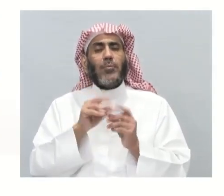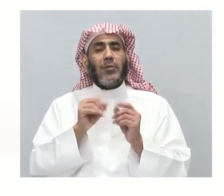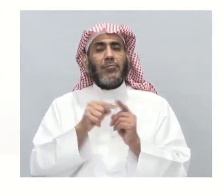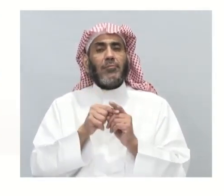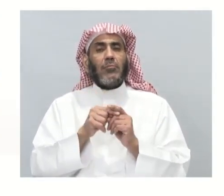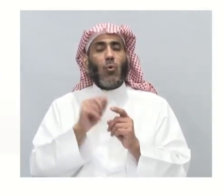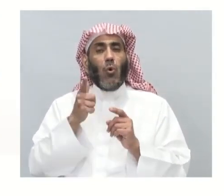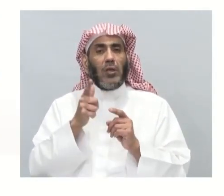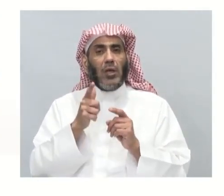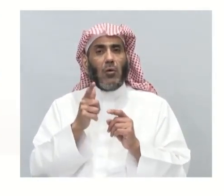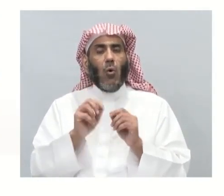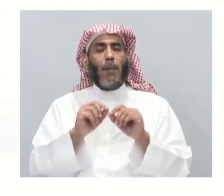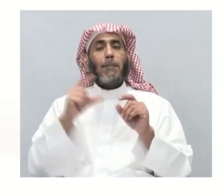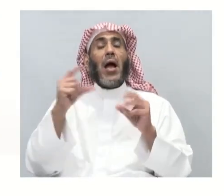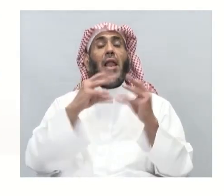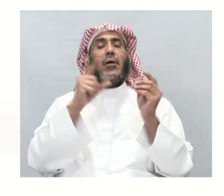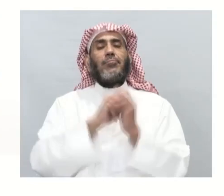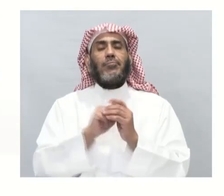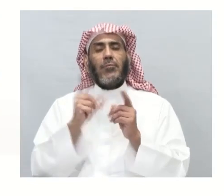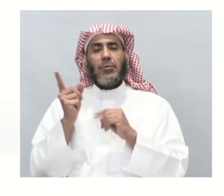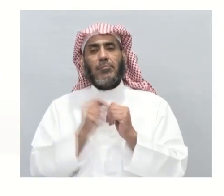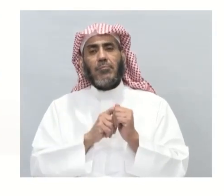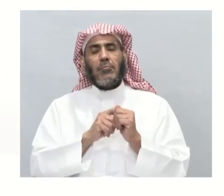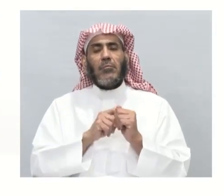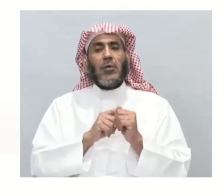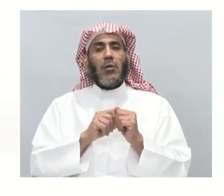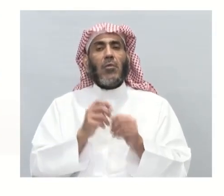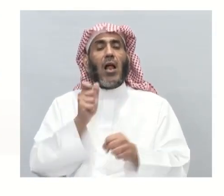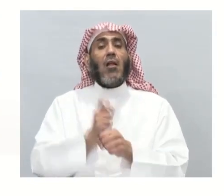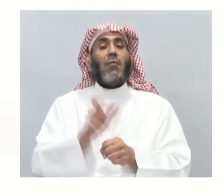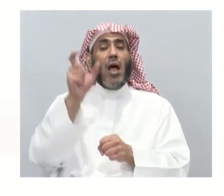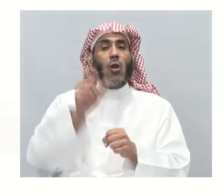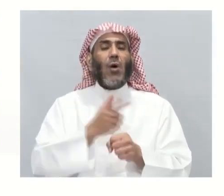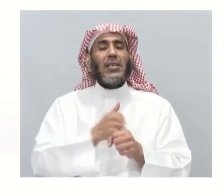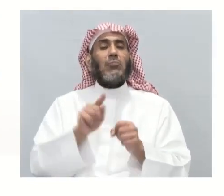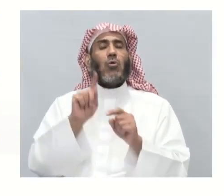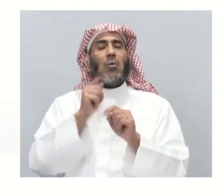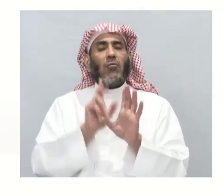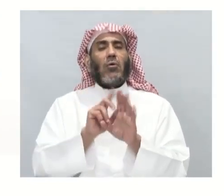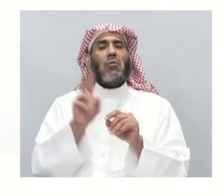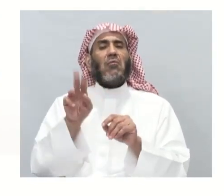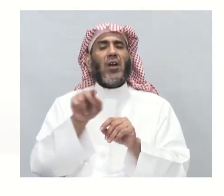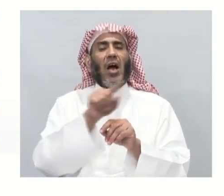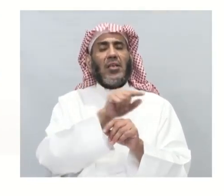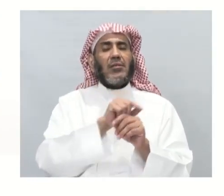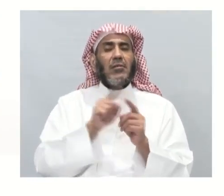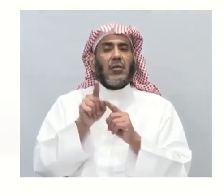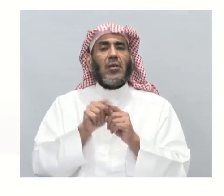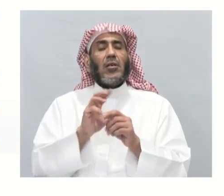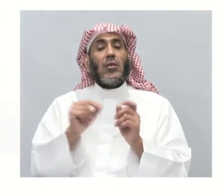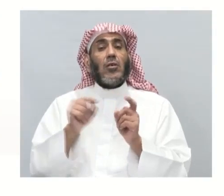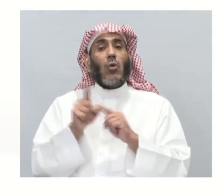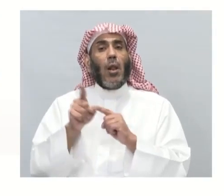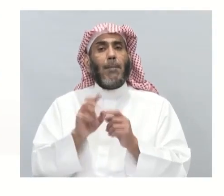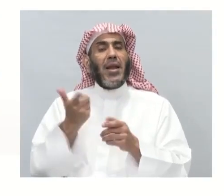به لغه واصطلاحا كان تقول او كان يقول الفاعل هو اسم مرفوع طبعا جعل لك فراغات اكملناه يدل على